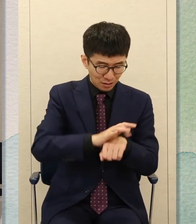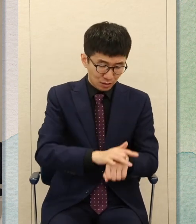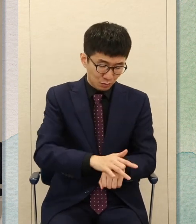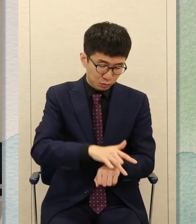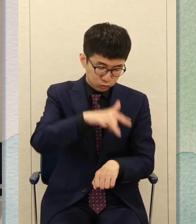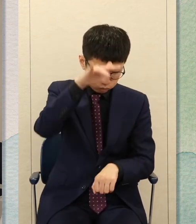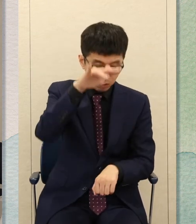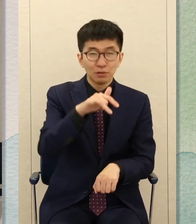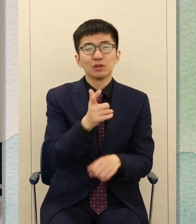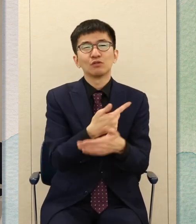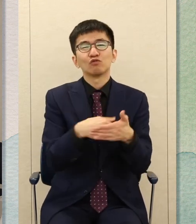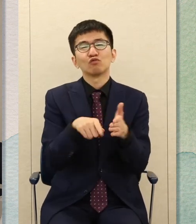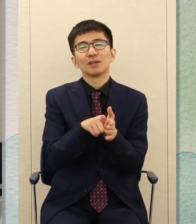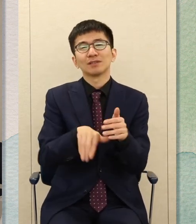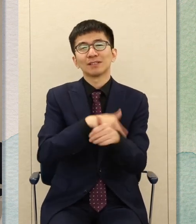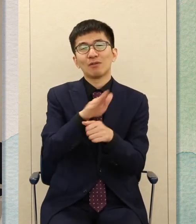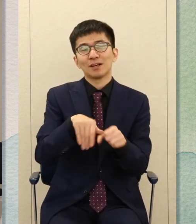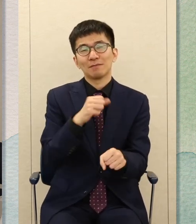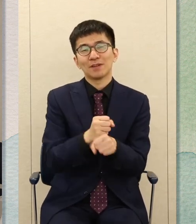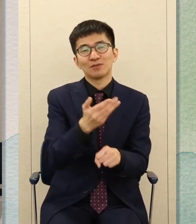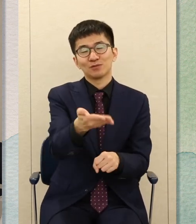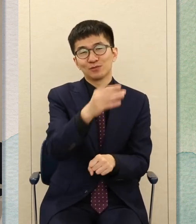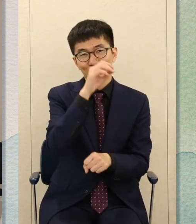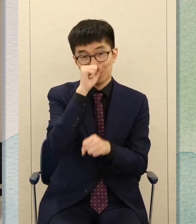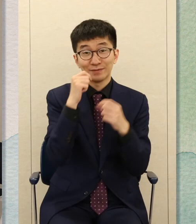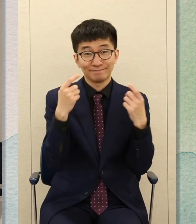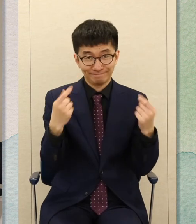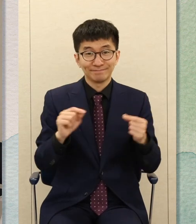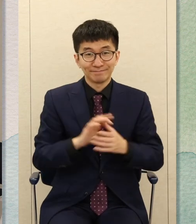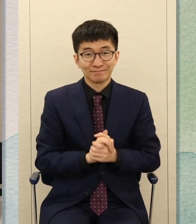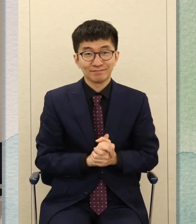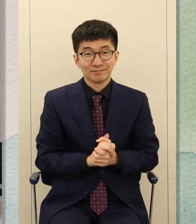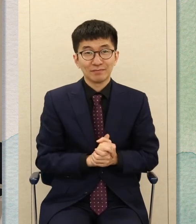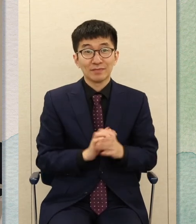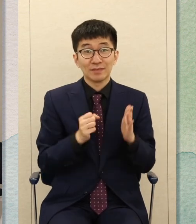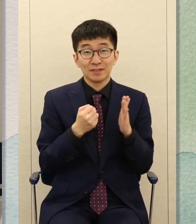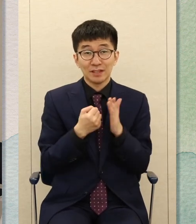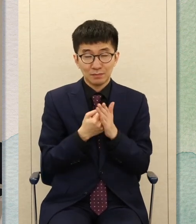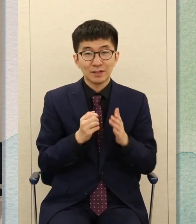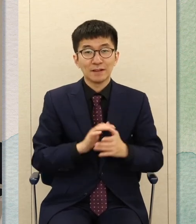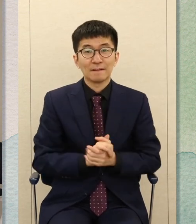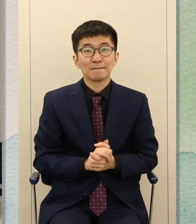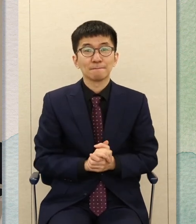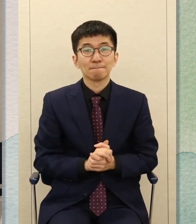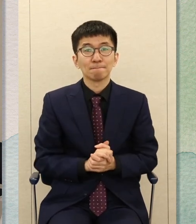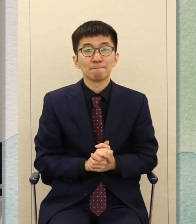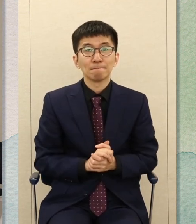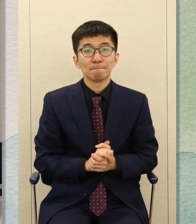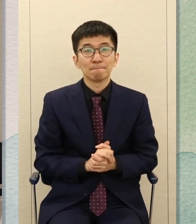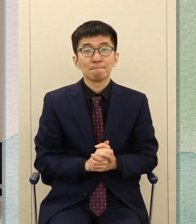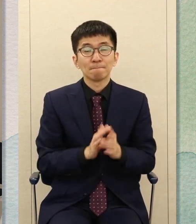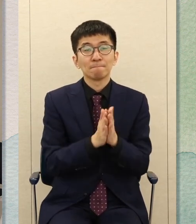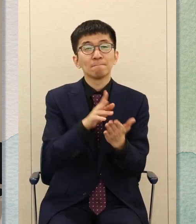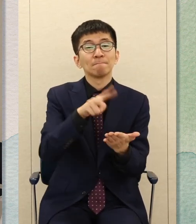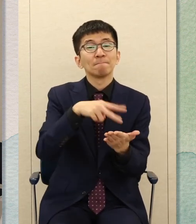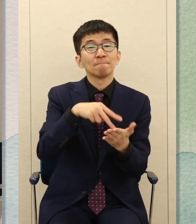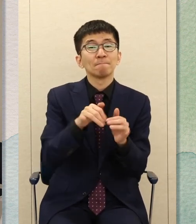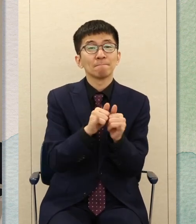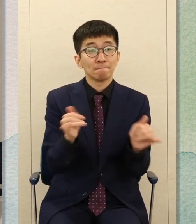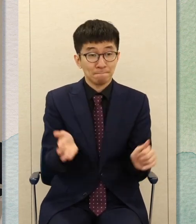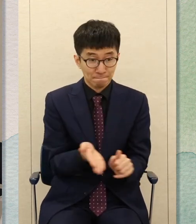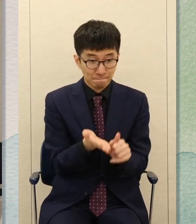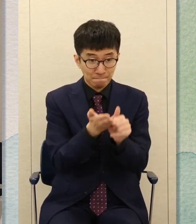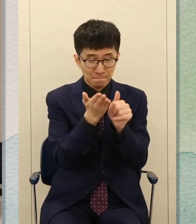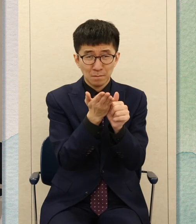라고 하는 그런 태도를 갖는 거, 예, 그런 태도를 갖는 거는 오히려 장기적으로 이 독자를 키워내는 데는